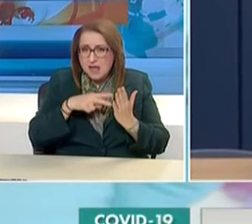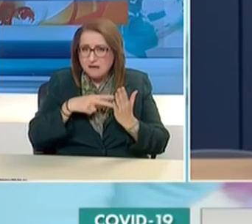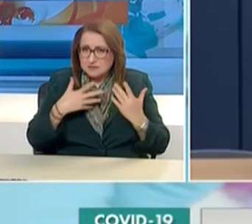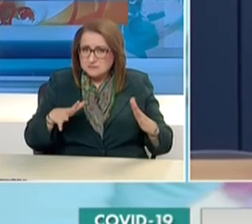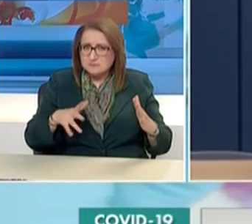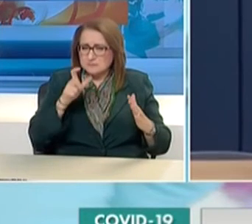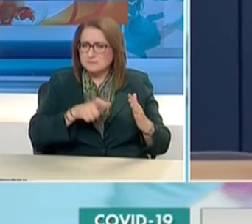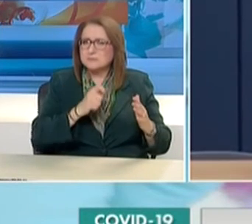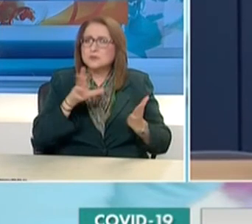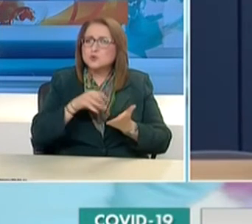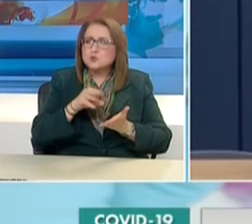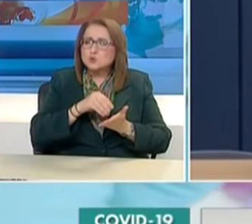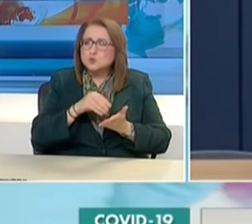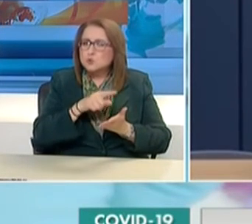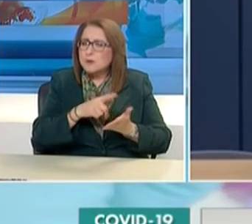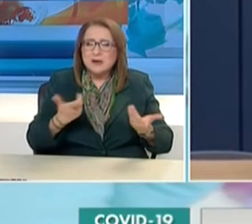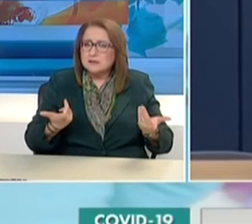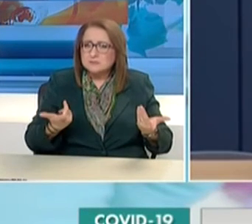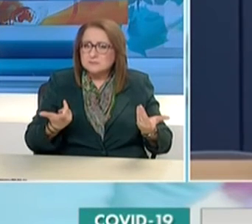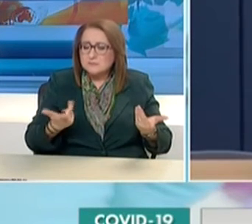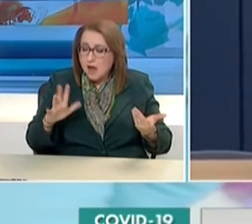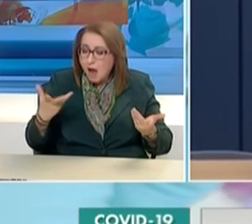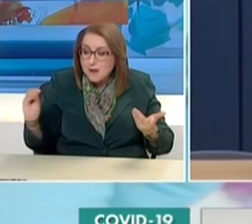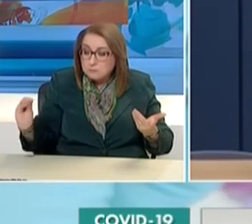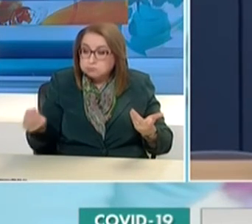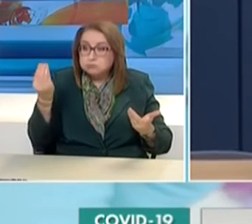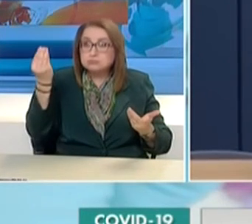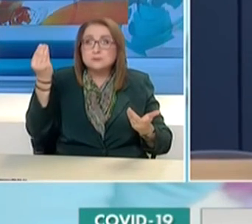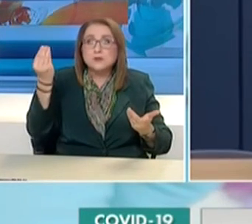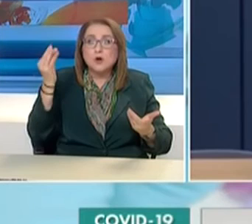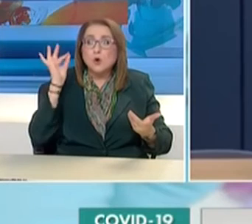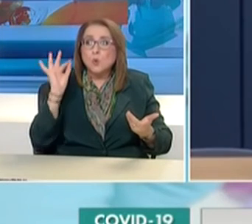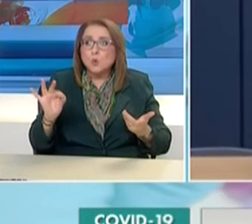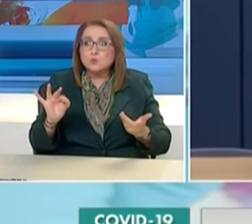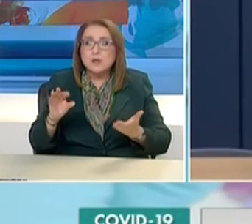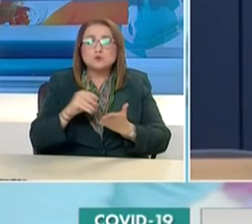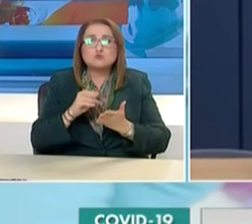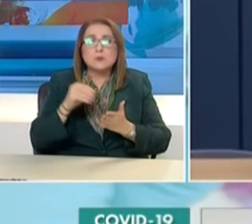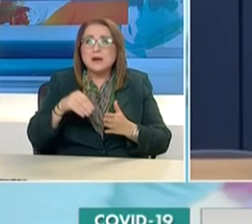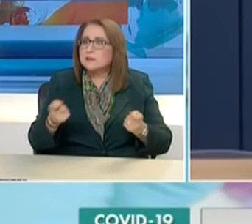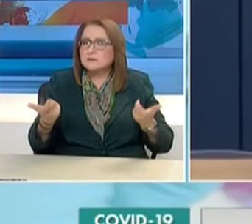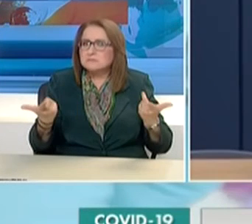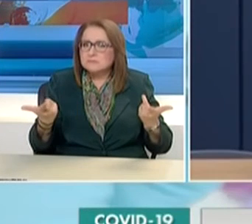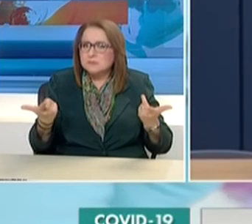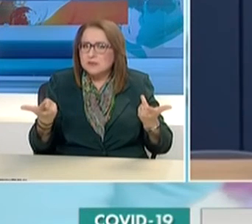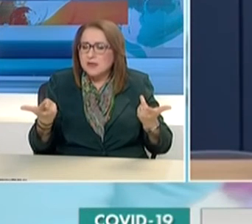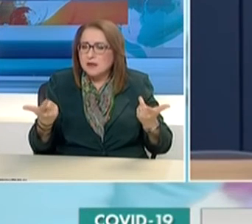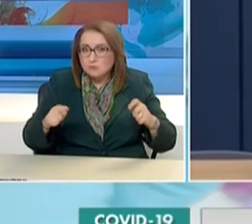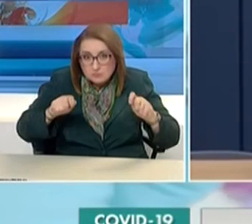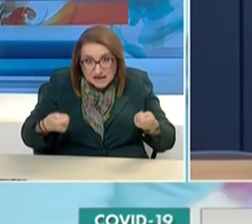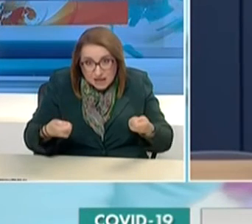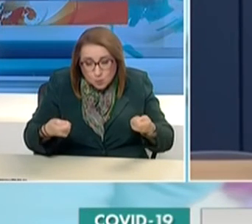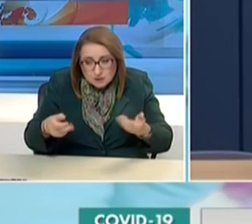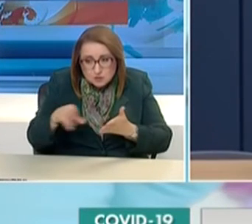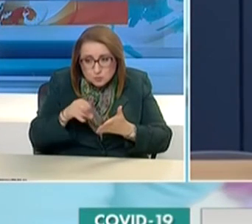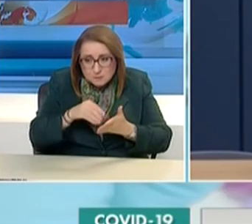με τα σούπερ μάρκετ, με τις τράπεζες, αν παρουσιαστεί κρούσμα, τι γίνεται σε αυτές τις περιπτώσεις, θα κλείσουμε τα καταστήματα αυτά?